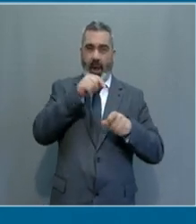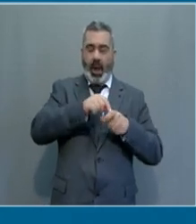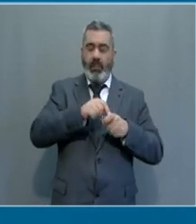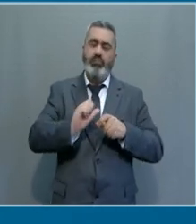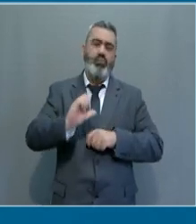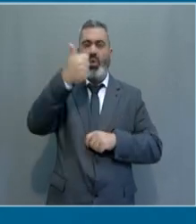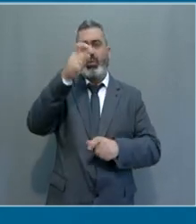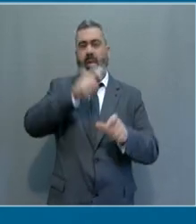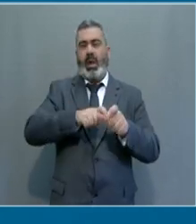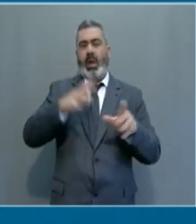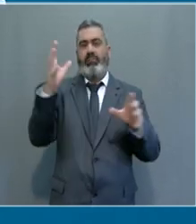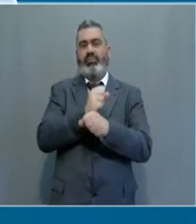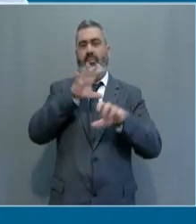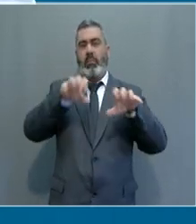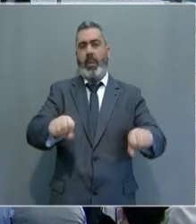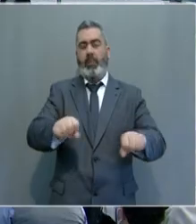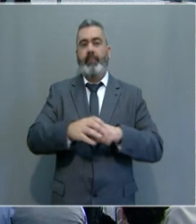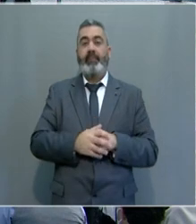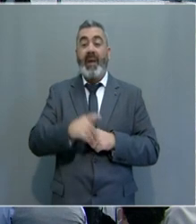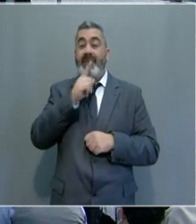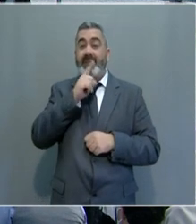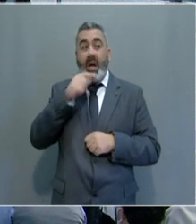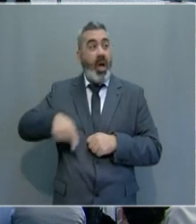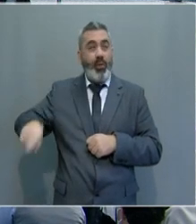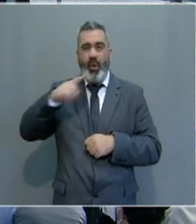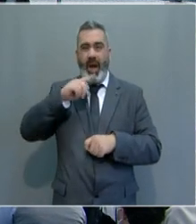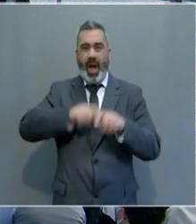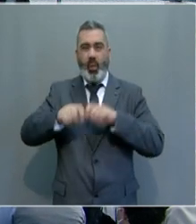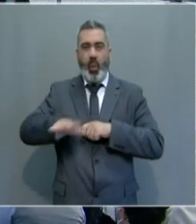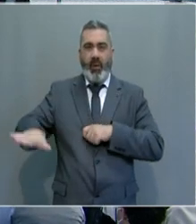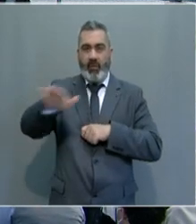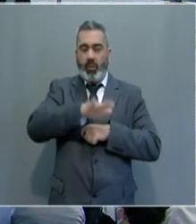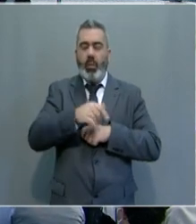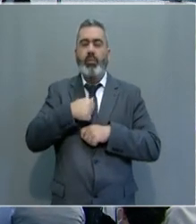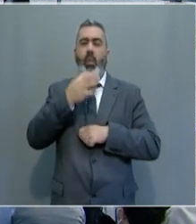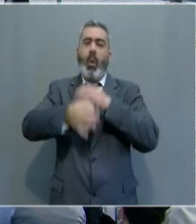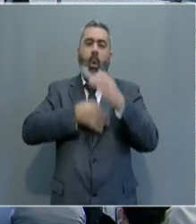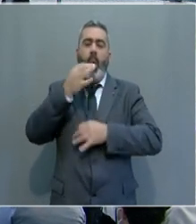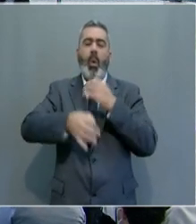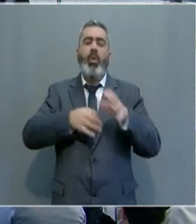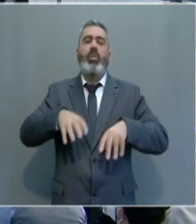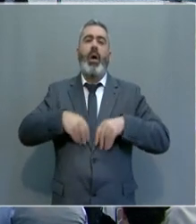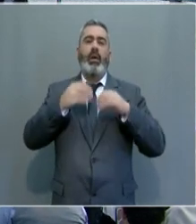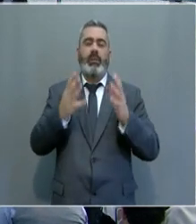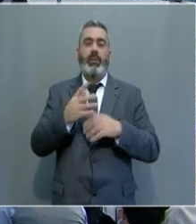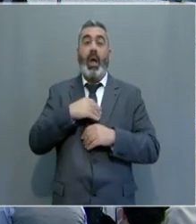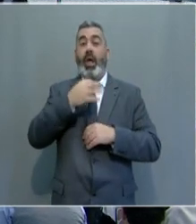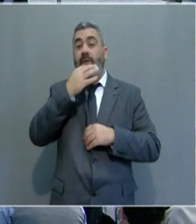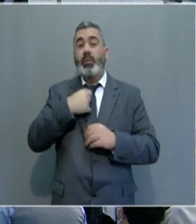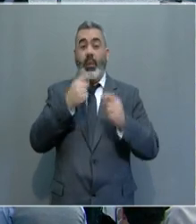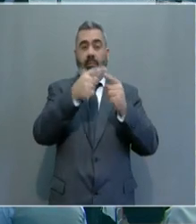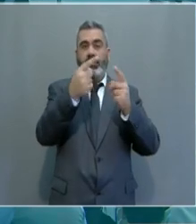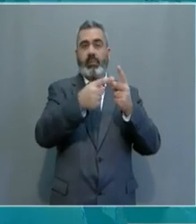πρωταγωνιστούν. Για το συγκεκριμένο έργο δεν θα σας πω πολλά πράγματα. Θα σας πω μόνο 3 στοιχεία τα οποία είναι σημαντικό να